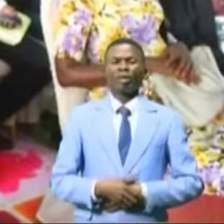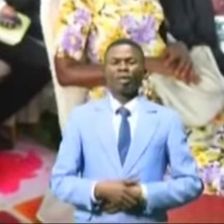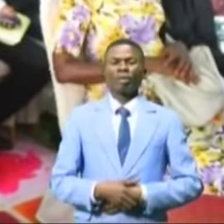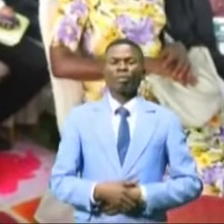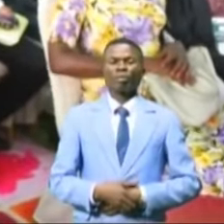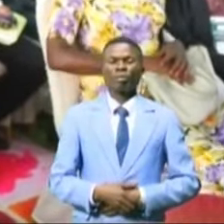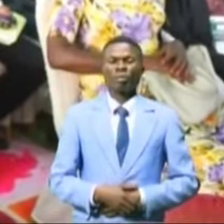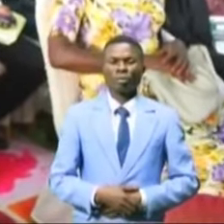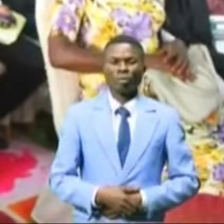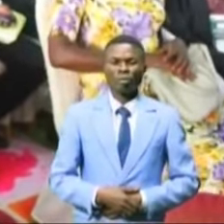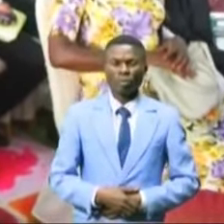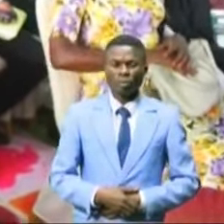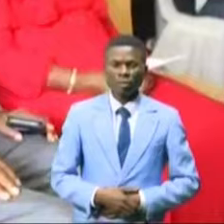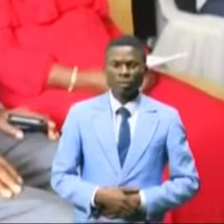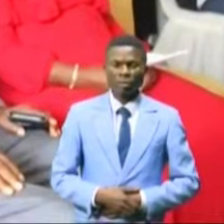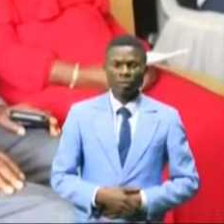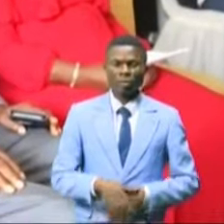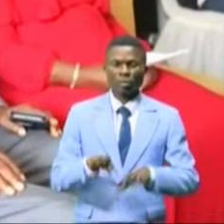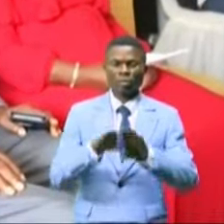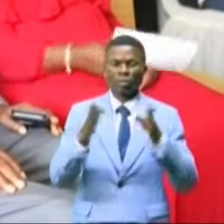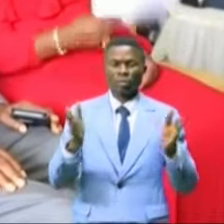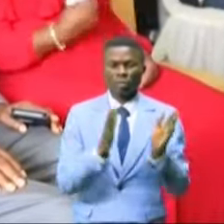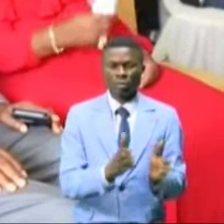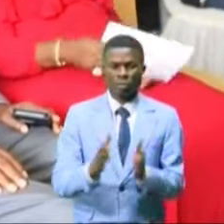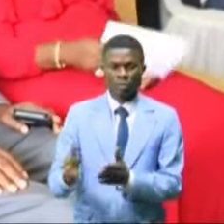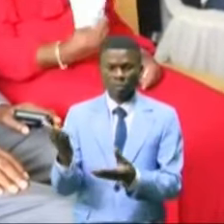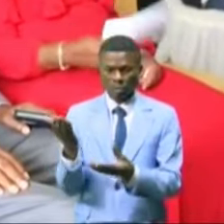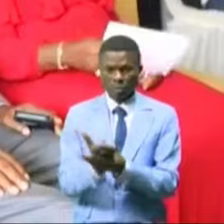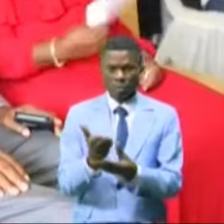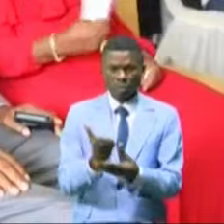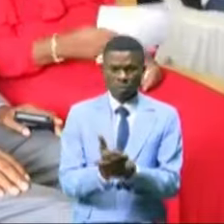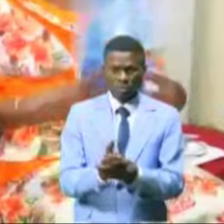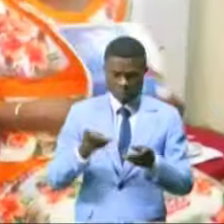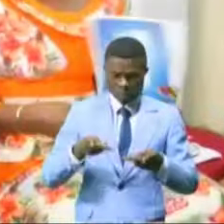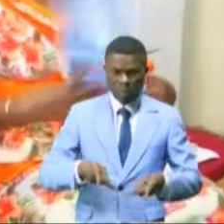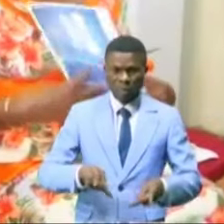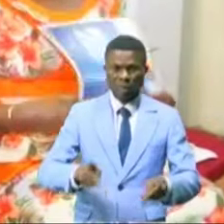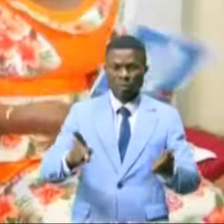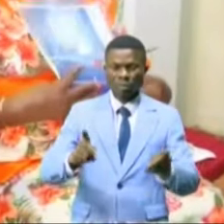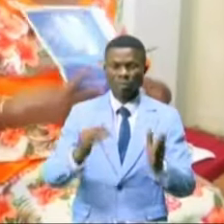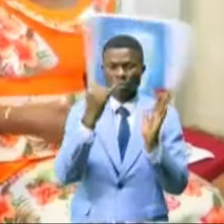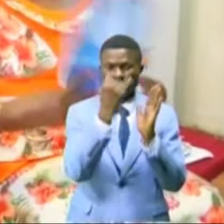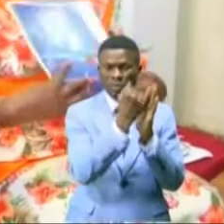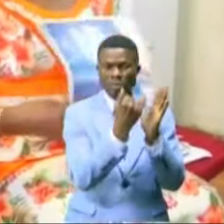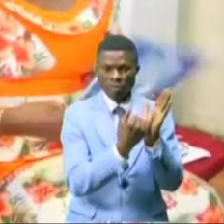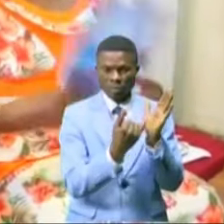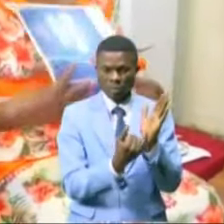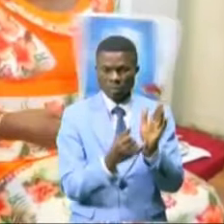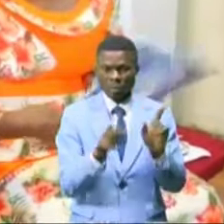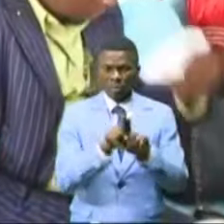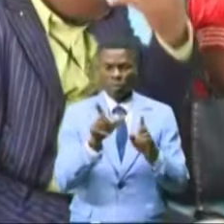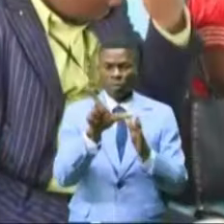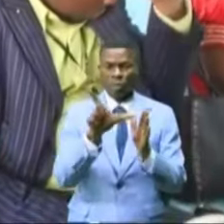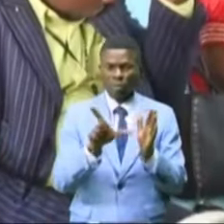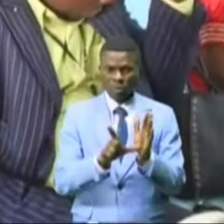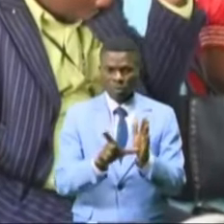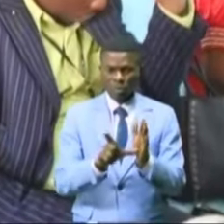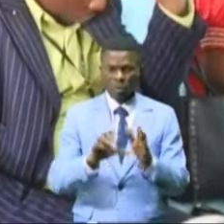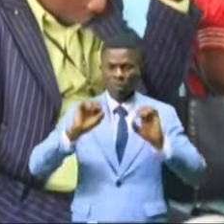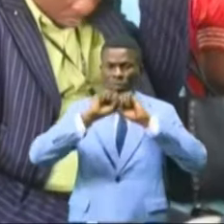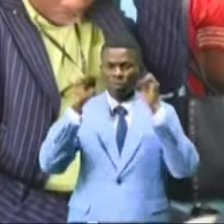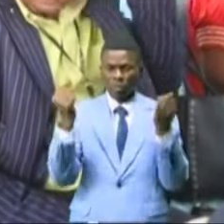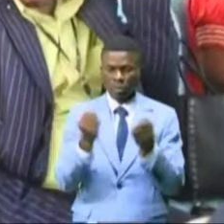Ces assises vont déboucher par l'élaboration d'un document pouvant permettre l'identification selon les critères des